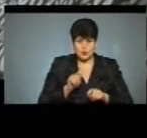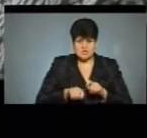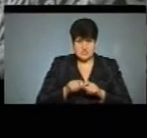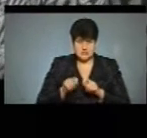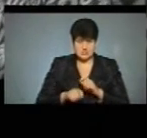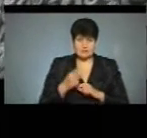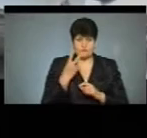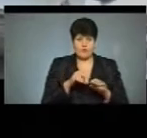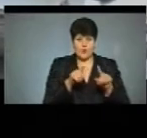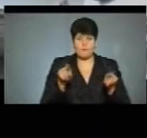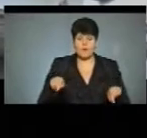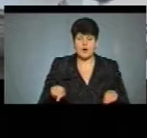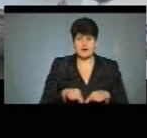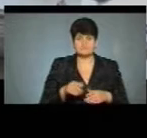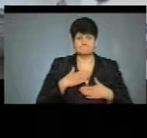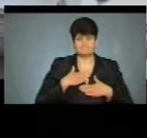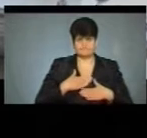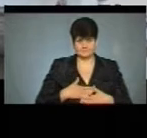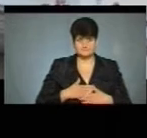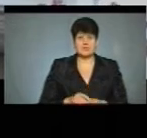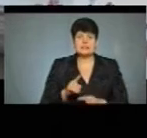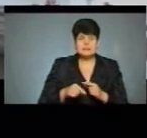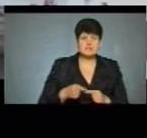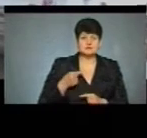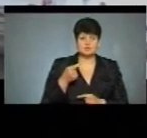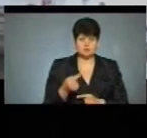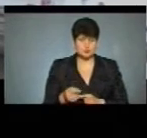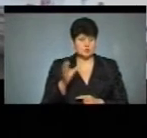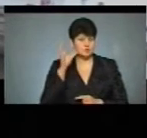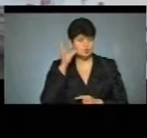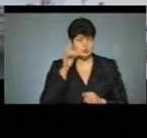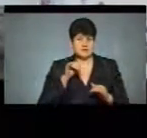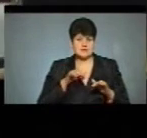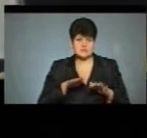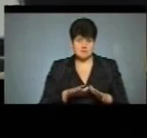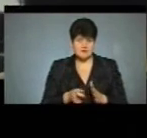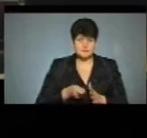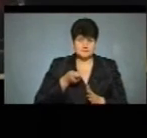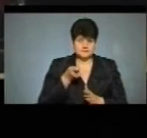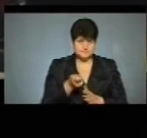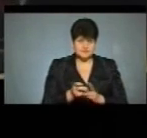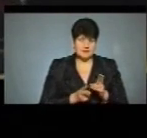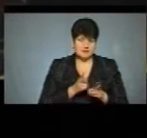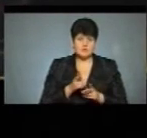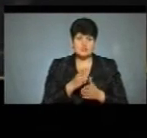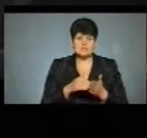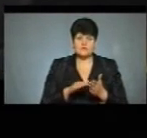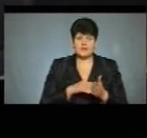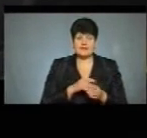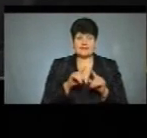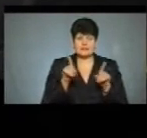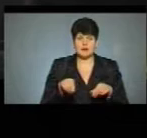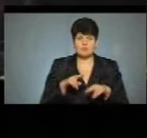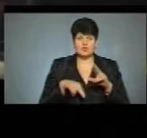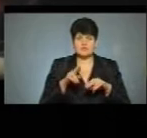проєктів реконструкції котелень задовольнила. Наступне слухання справи за позовом тернополянки Юлії Мамчак про скасування декларації на